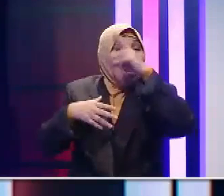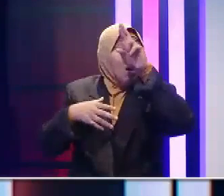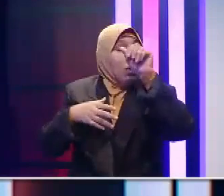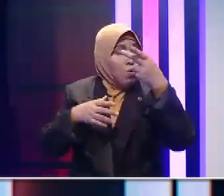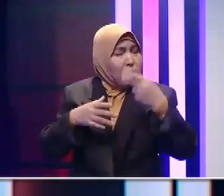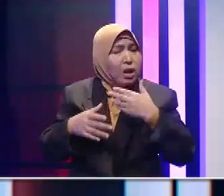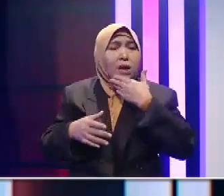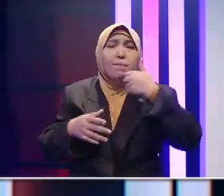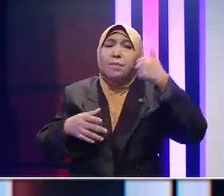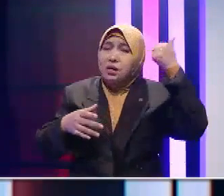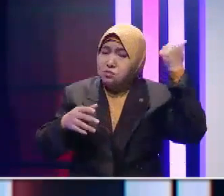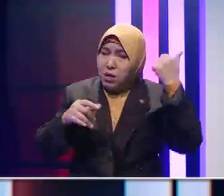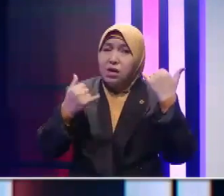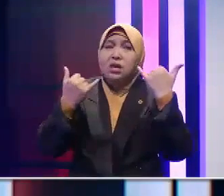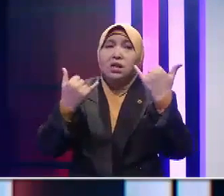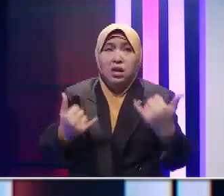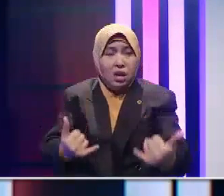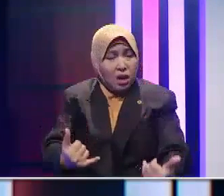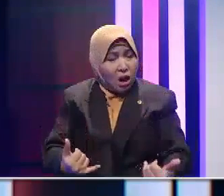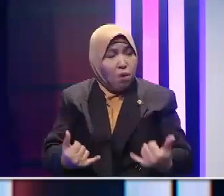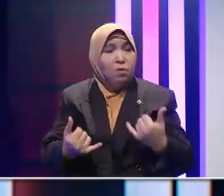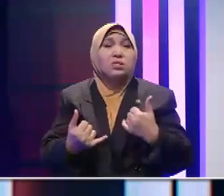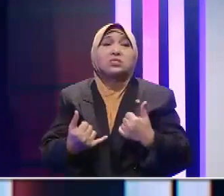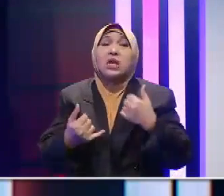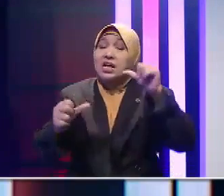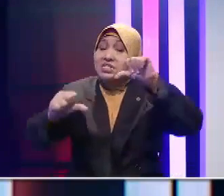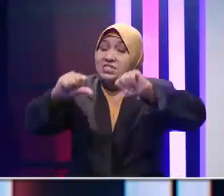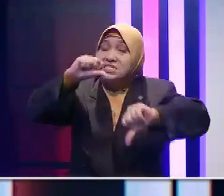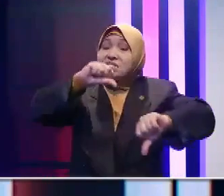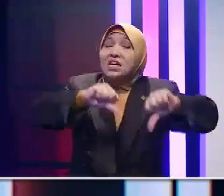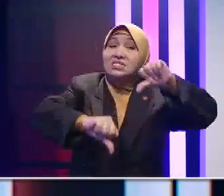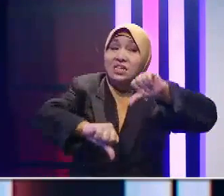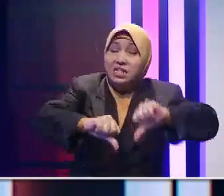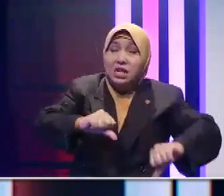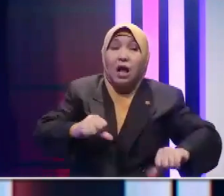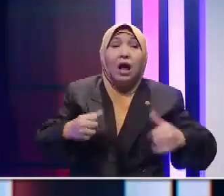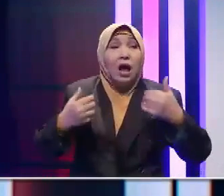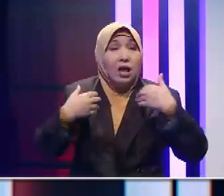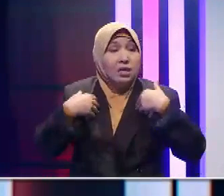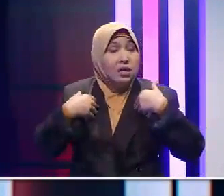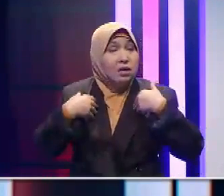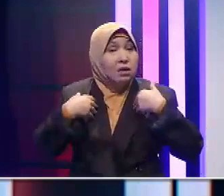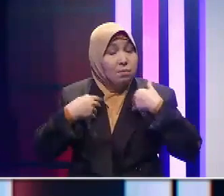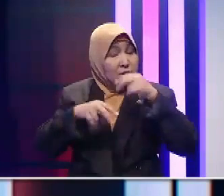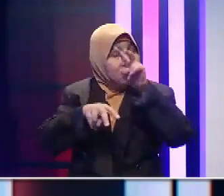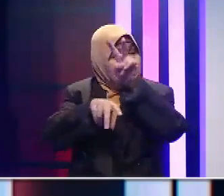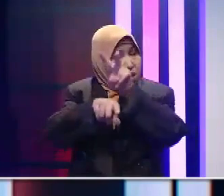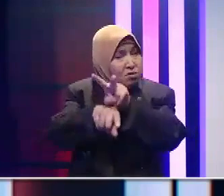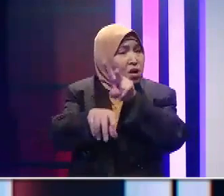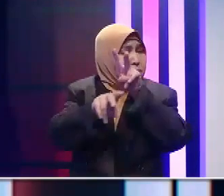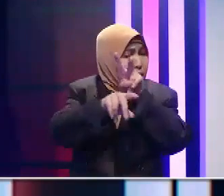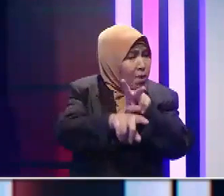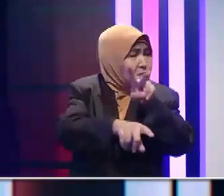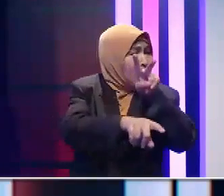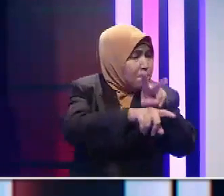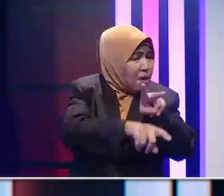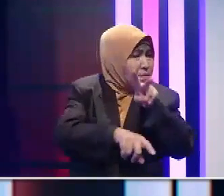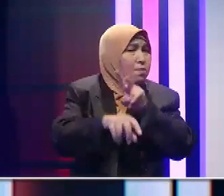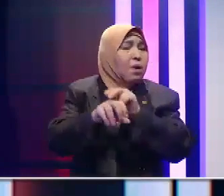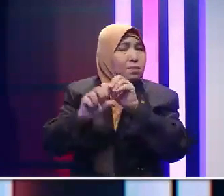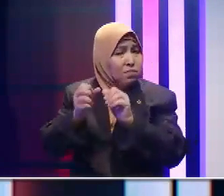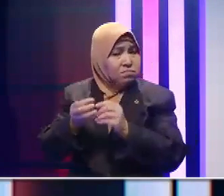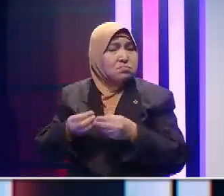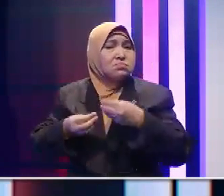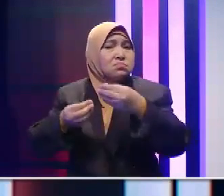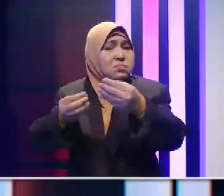agak menarik juga pada zaman moden ini, iaitu zaman sains ini, yang mana ada penyaksian-penyaksian yang boleh diberikan sebagai